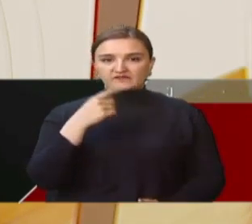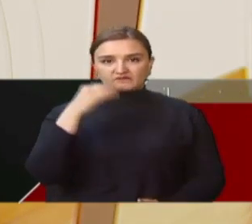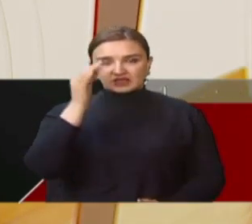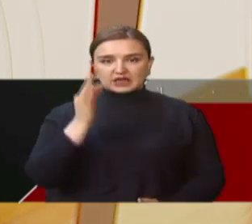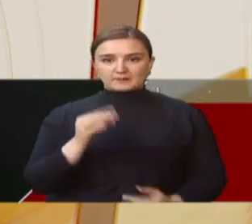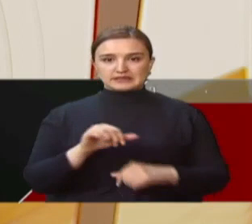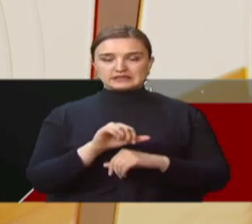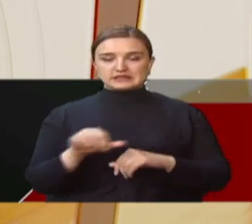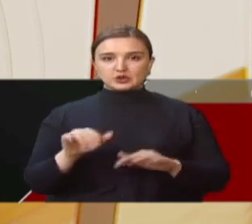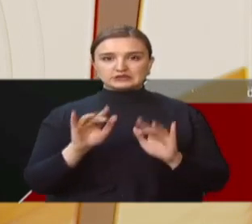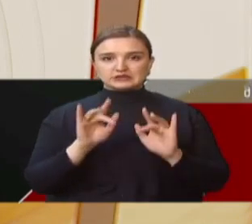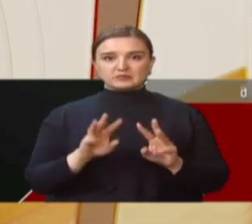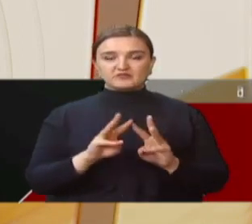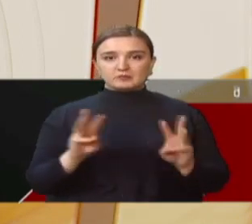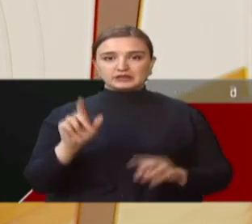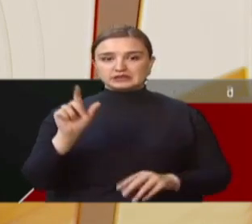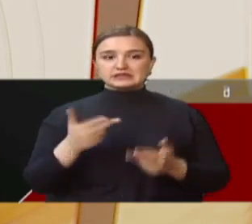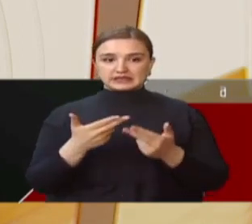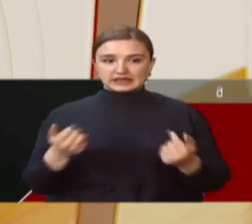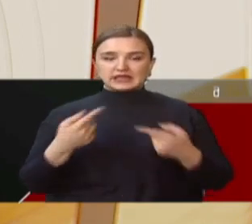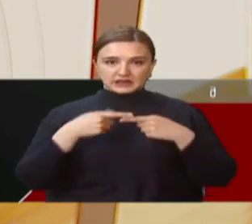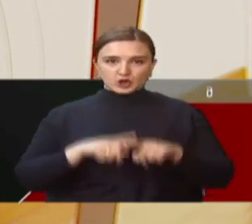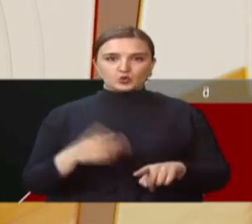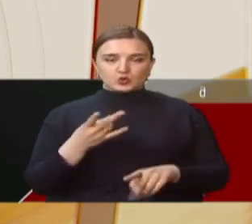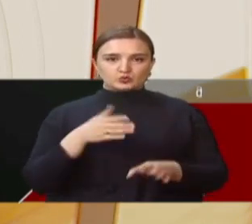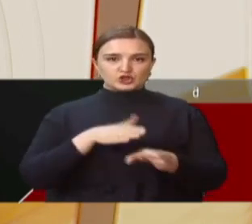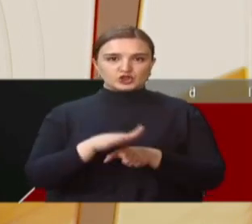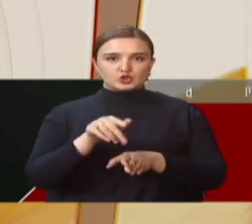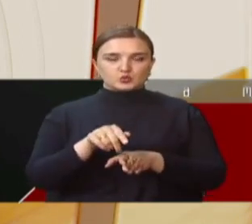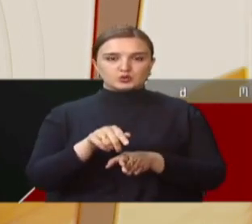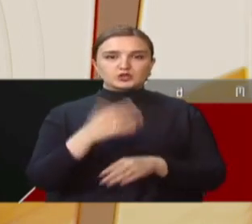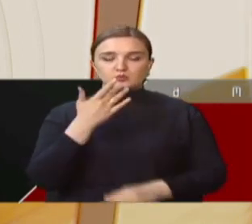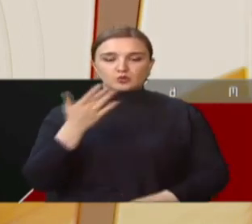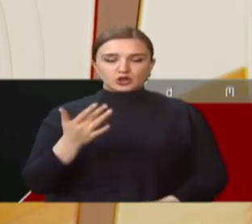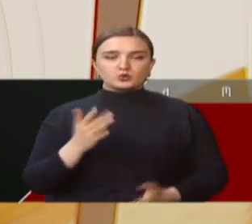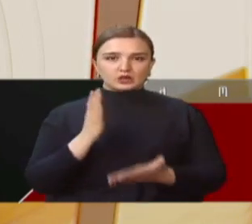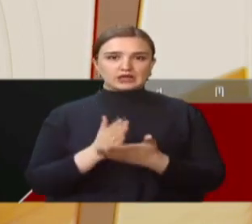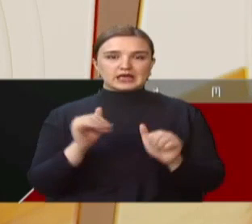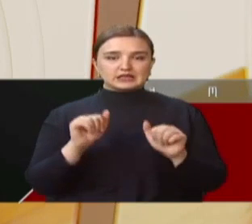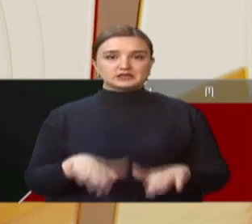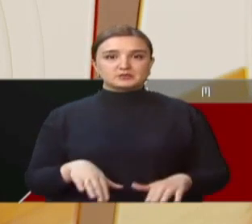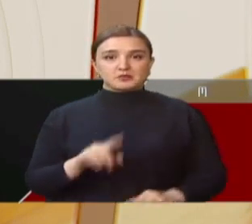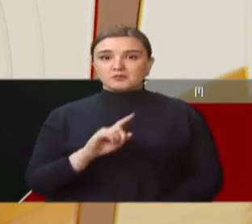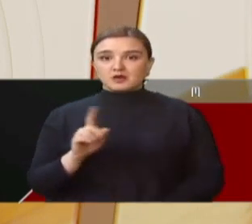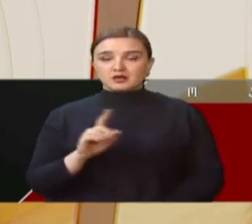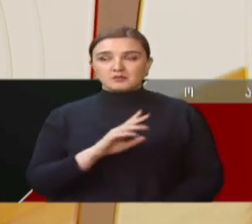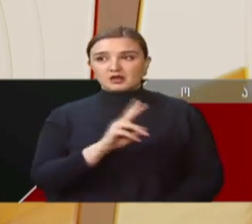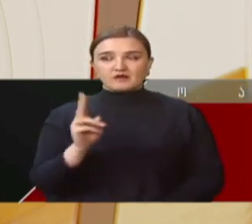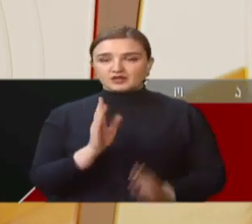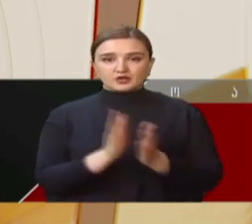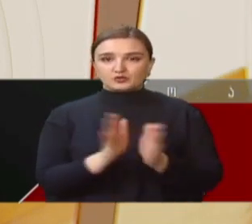sagaro sakota ministru. Rom, tiah, tehnic uratat sunt neșes rulde. Da, mat șoris politic uricaris. Gada, scoate leva. Magram, arawin